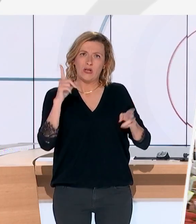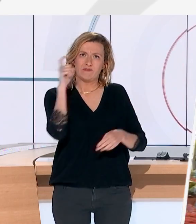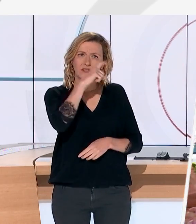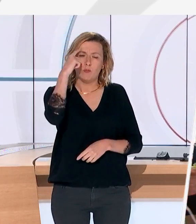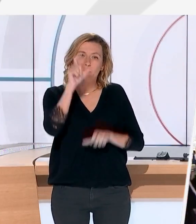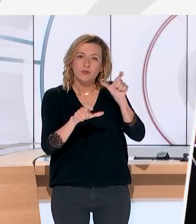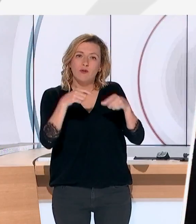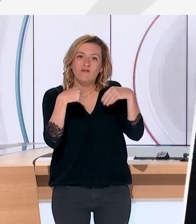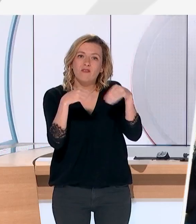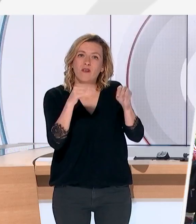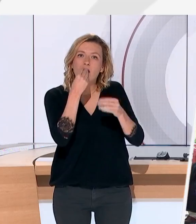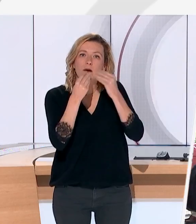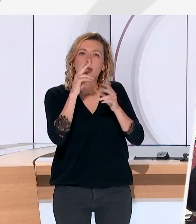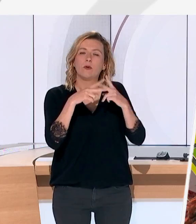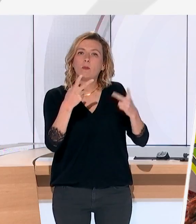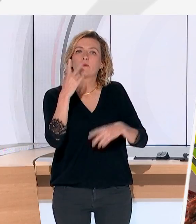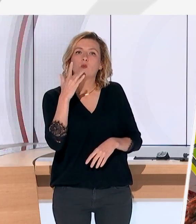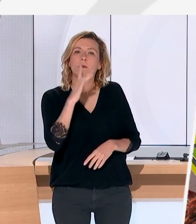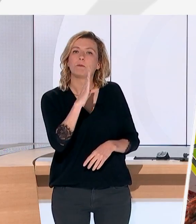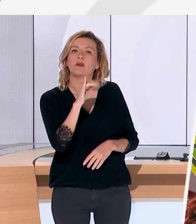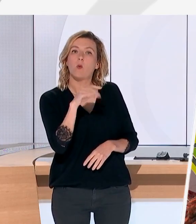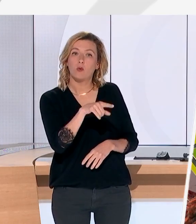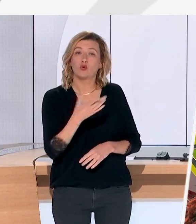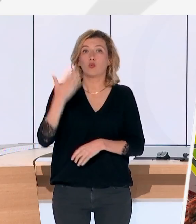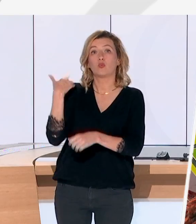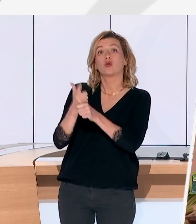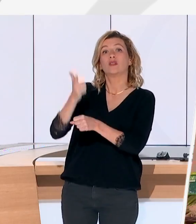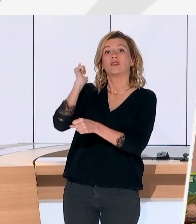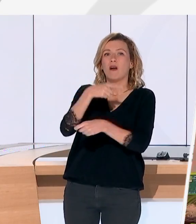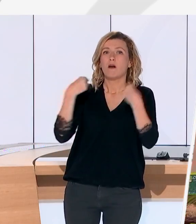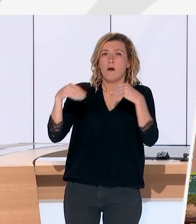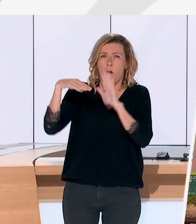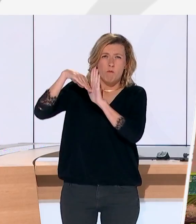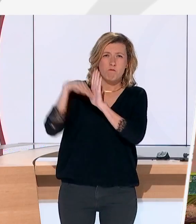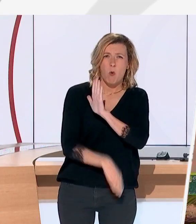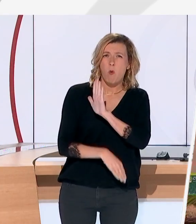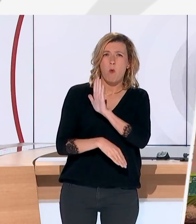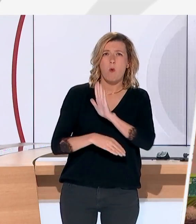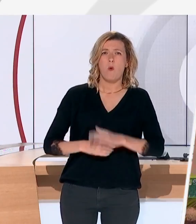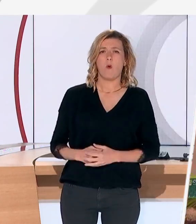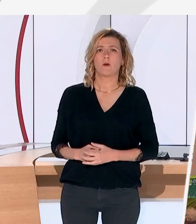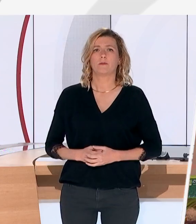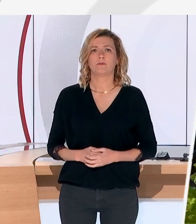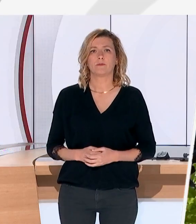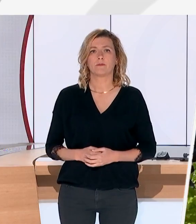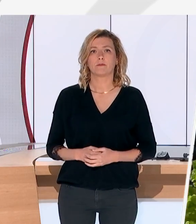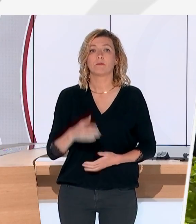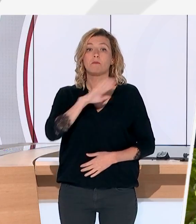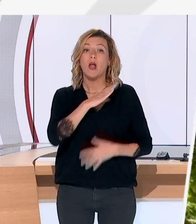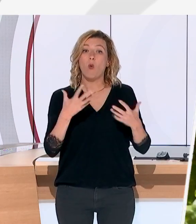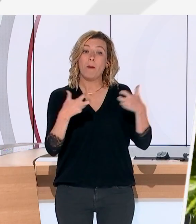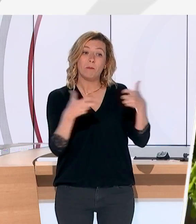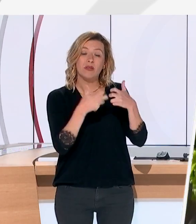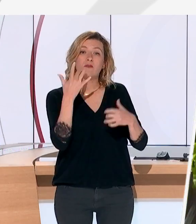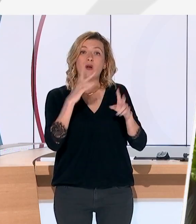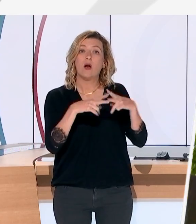L'époque est difficile pour les petits producteurs bio. Depuis 2 ans, ils sont confrontés à une baisse de leurs ventes, souvent en raison du prix de leurs